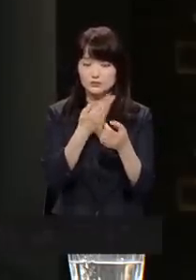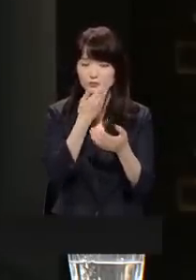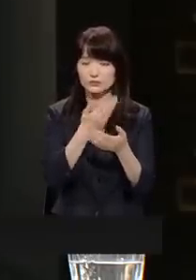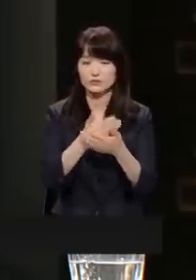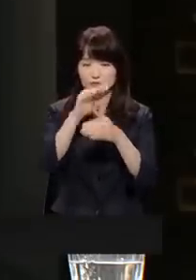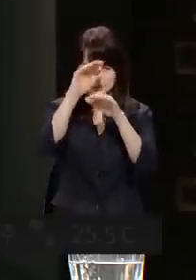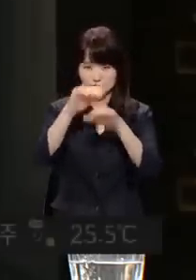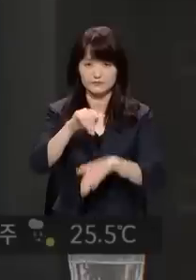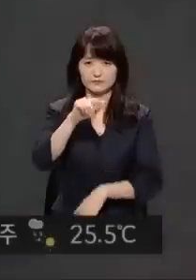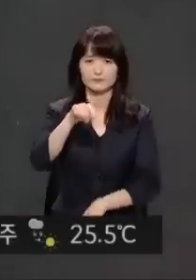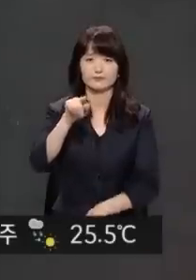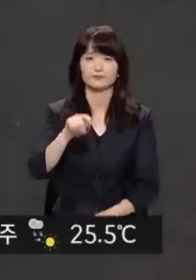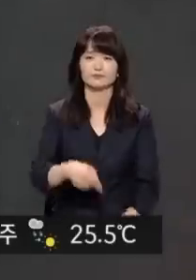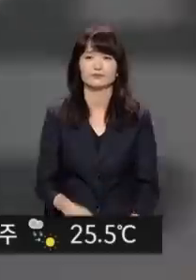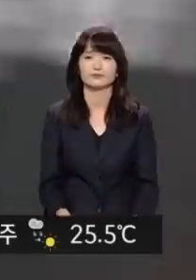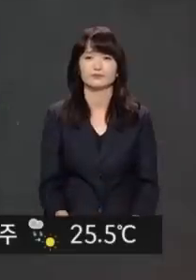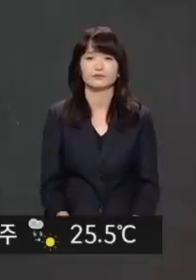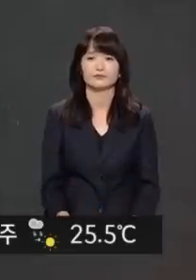포인트